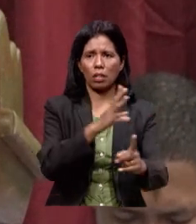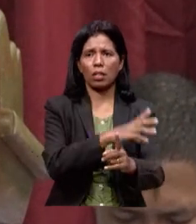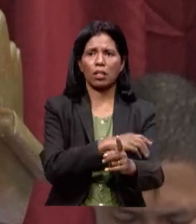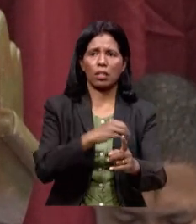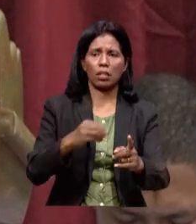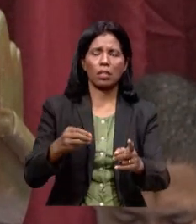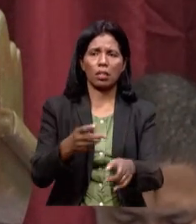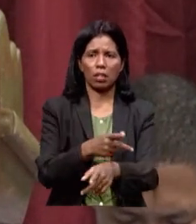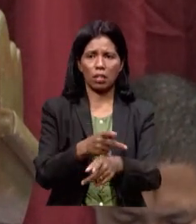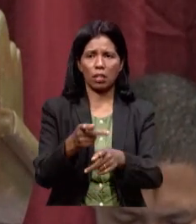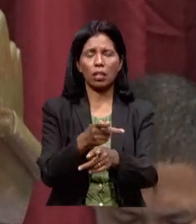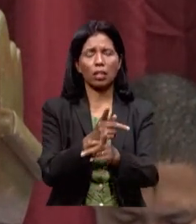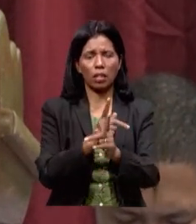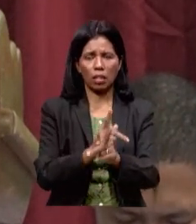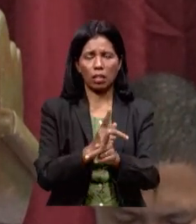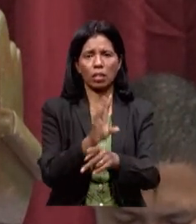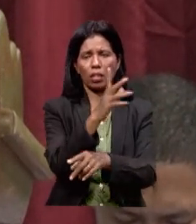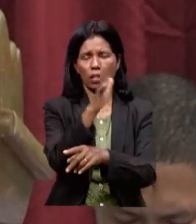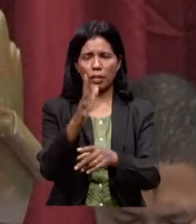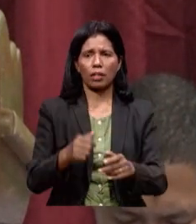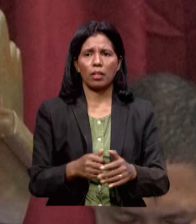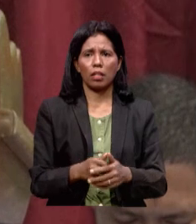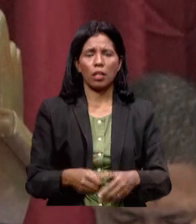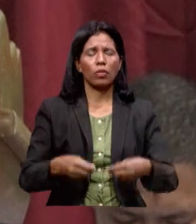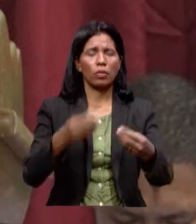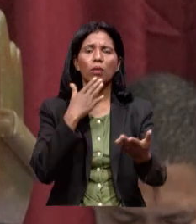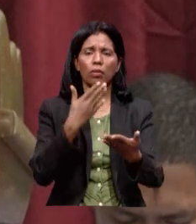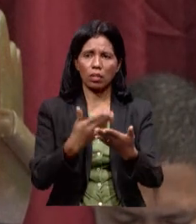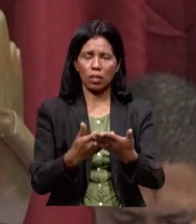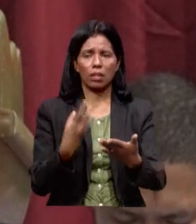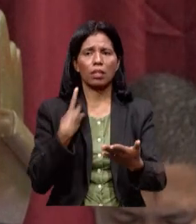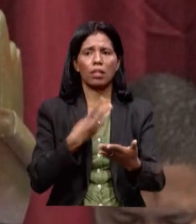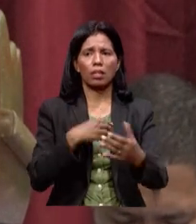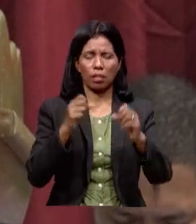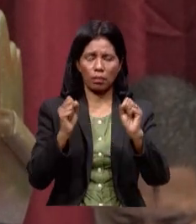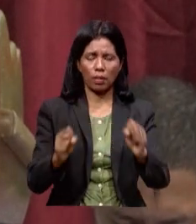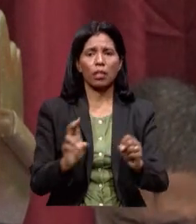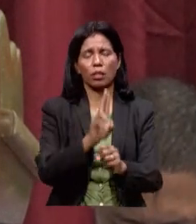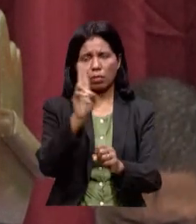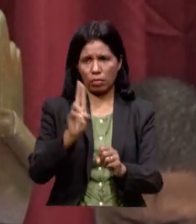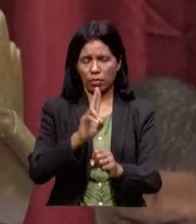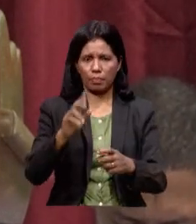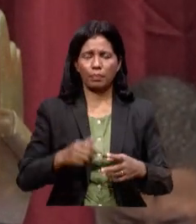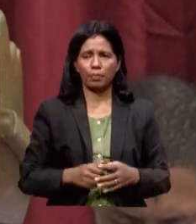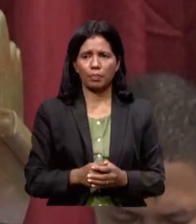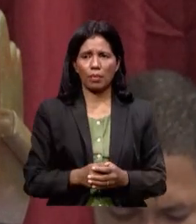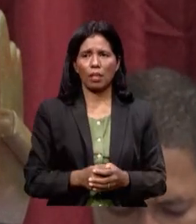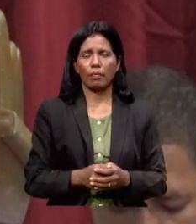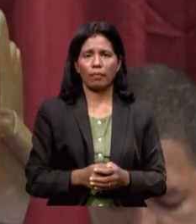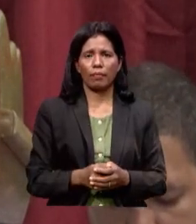kredit kredit karbon. Nemos potensial dari ida lebih kita bela sebela aproveita. I